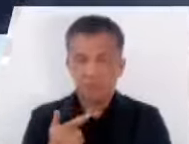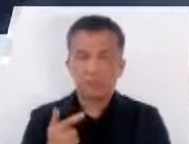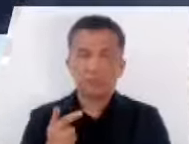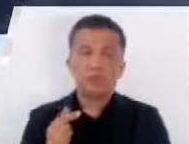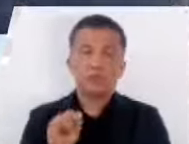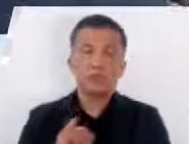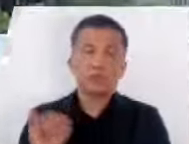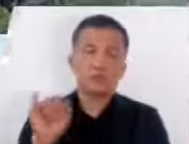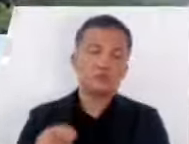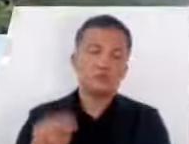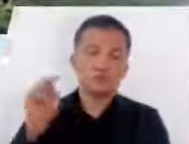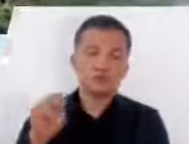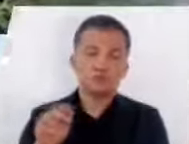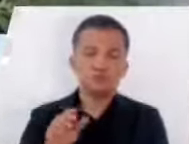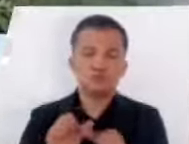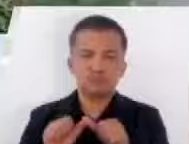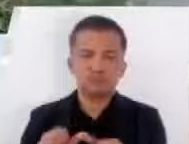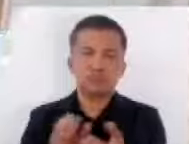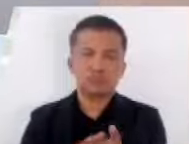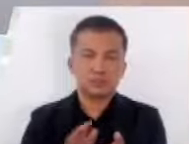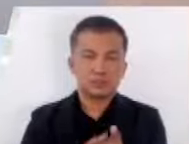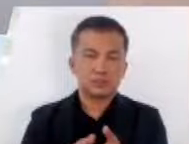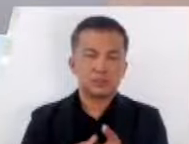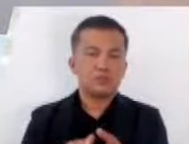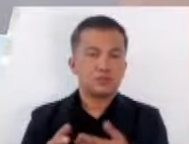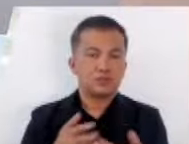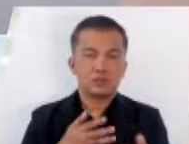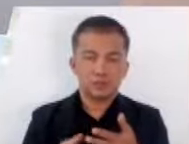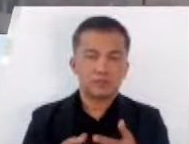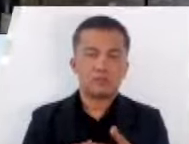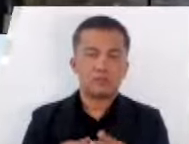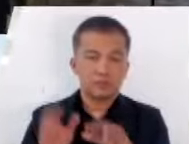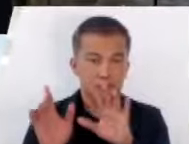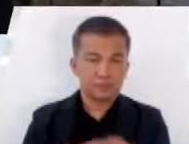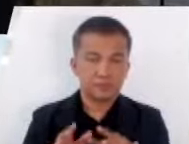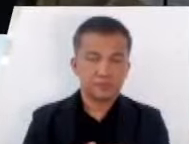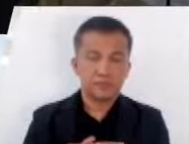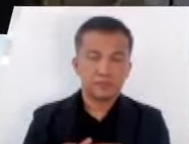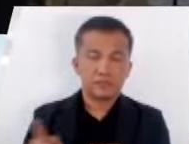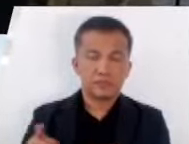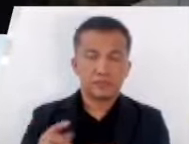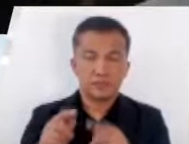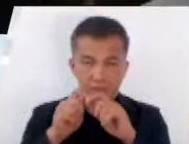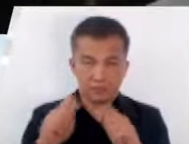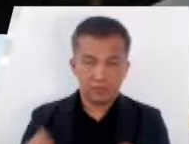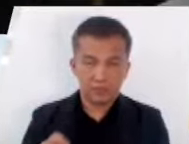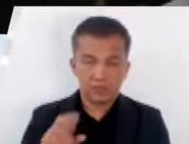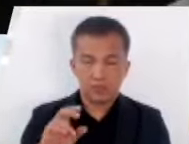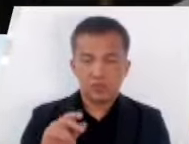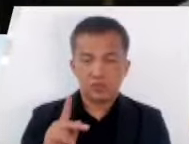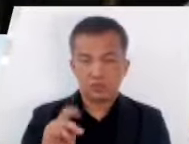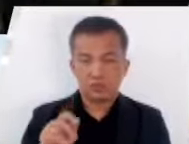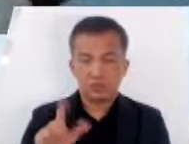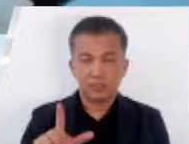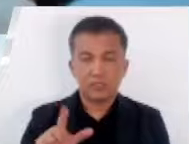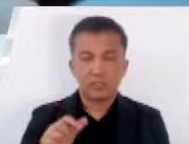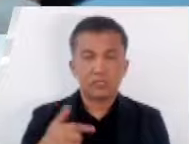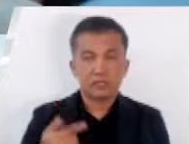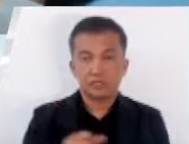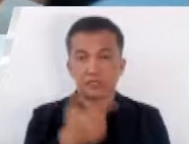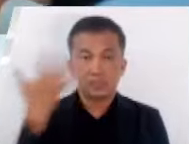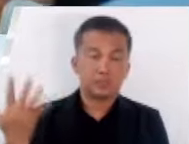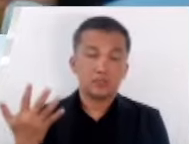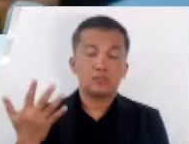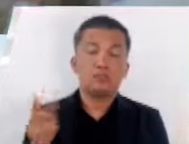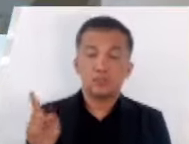ang paglilinis ng puntod kahit na maulan. Sa mga pangunahing terminal naman sa Coronadal at General Santos City,